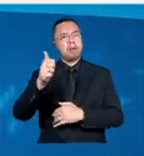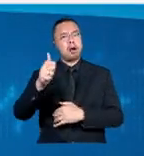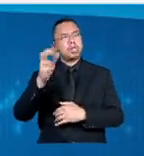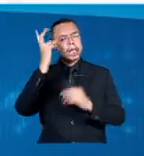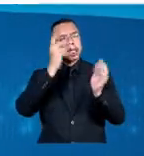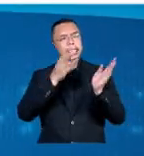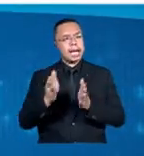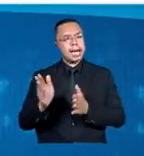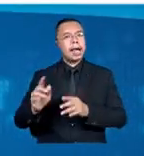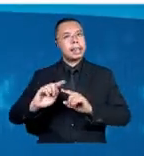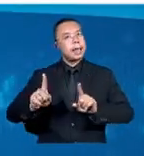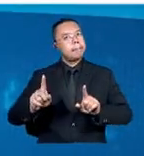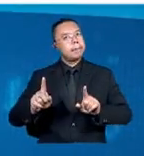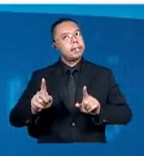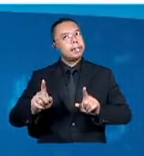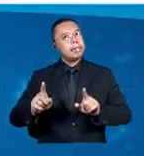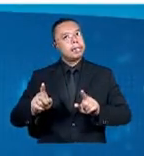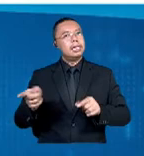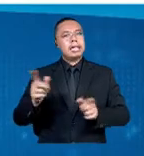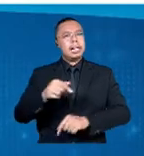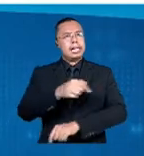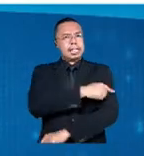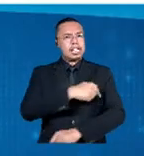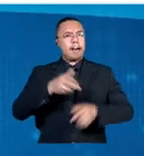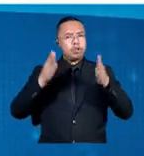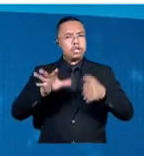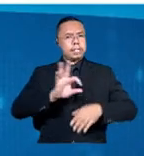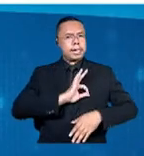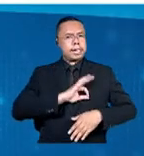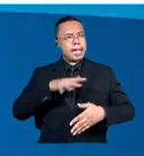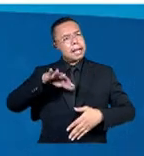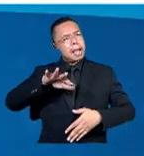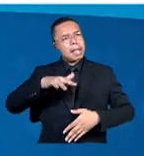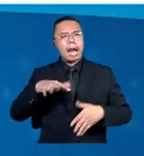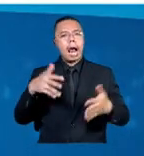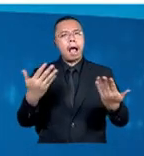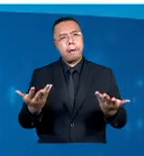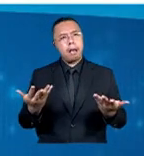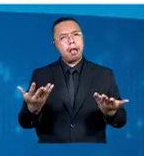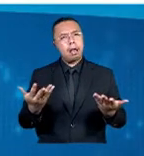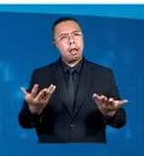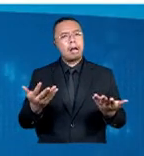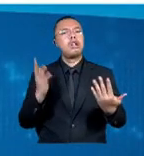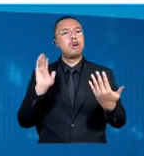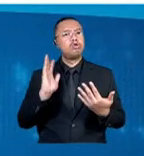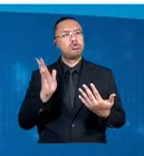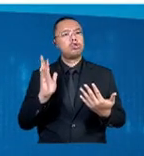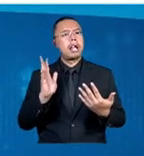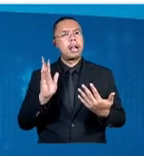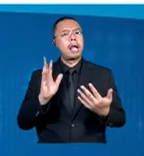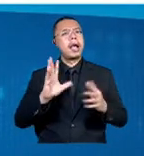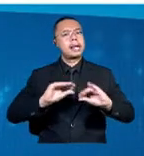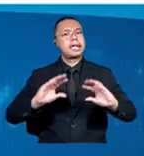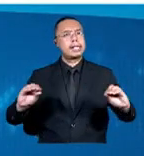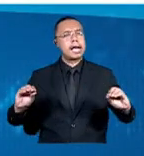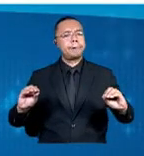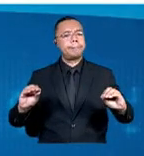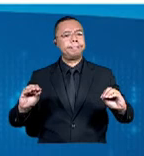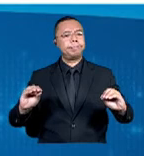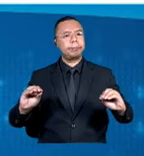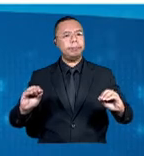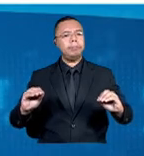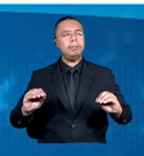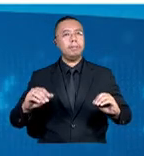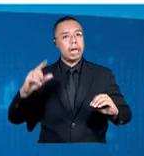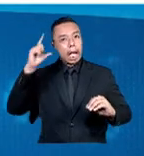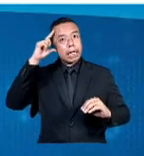juga rencana. Tapi sebagai staf khusus presiden, kira-kira apa nih yang memang sudah dilakukan